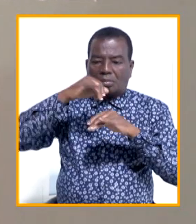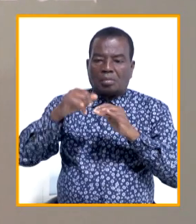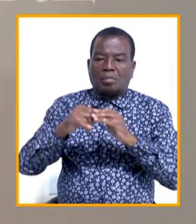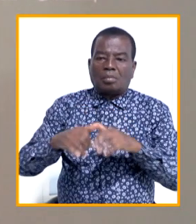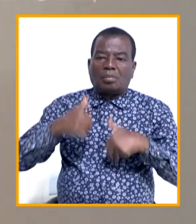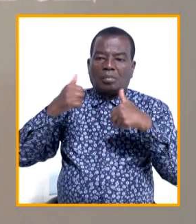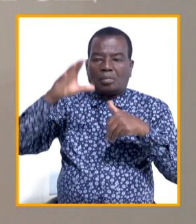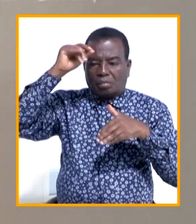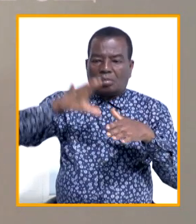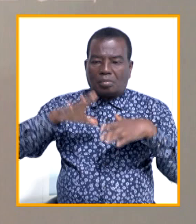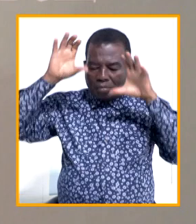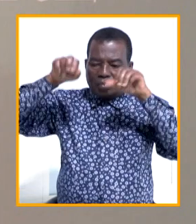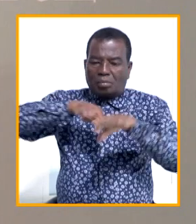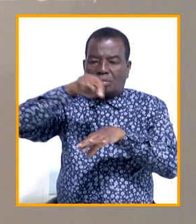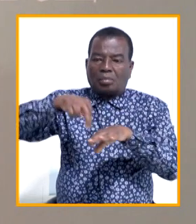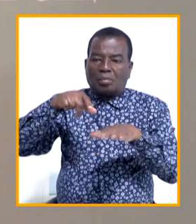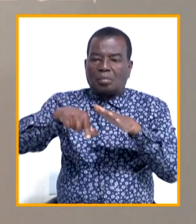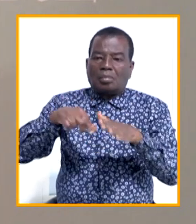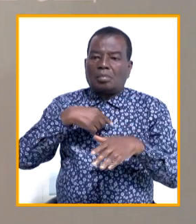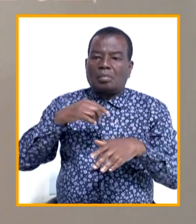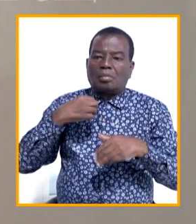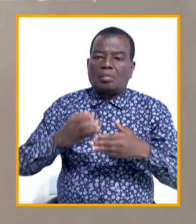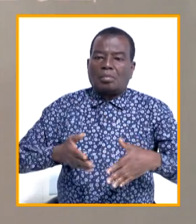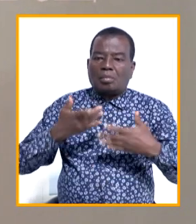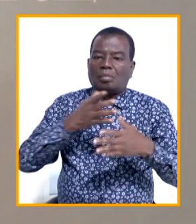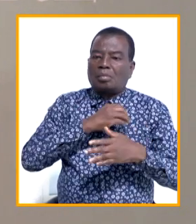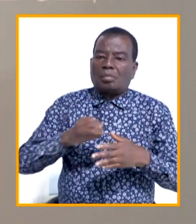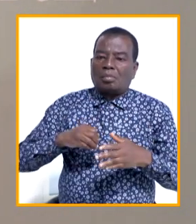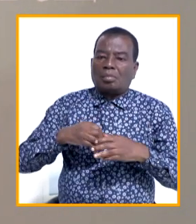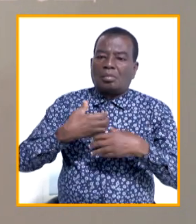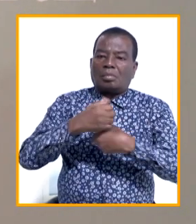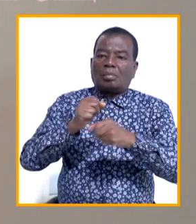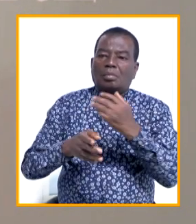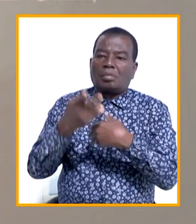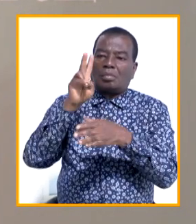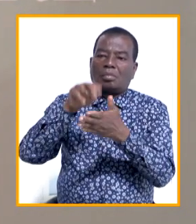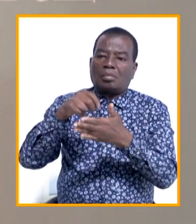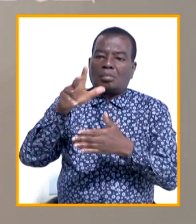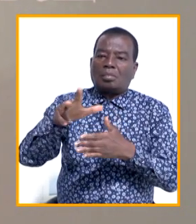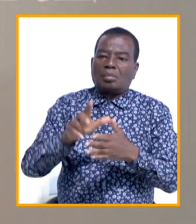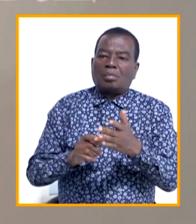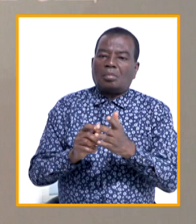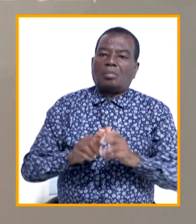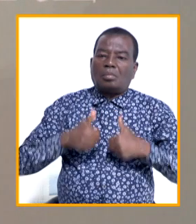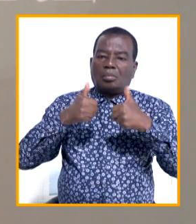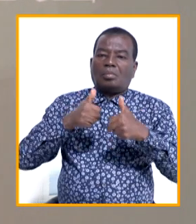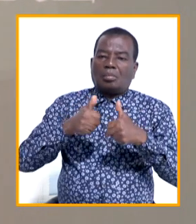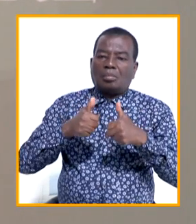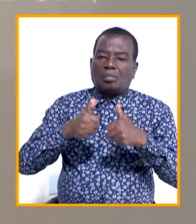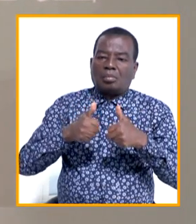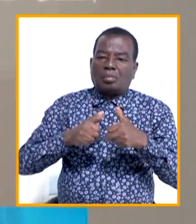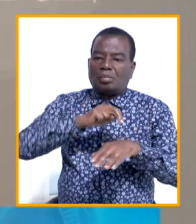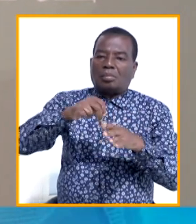Excellence Monsieur le Président de la République il vous a plu d'instituer en 2013 le prix national d'excellence qui